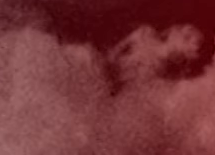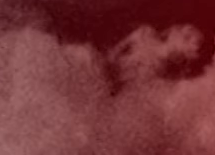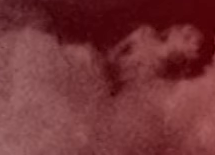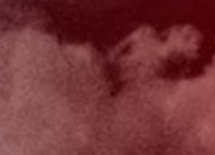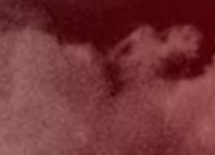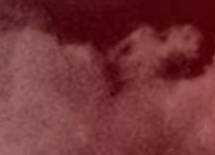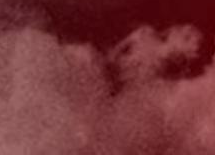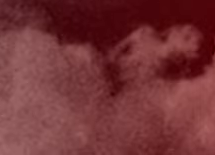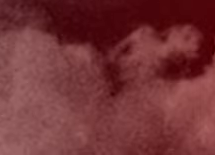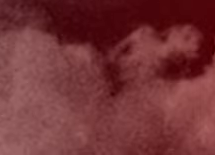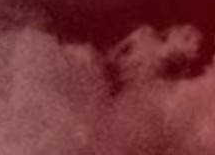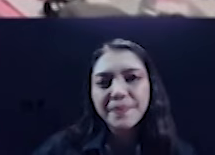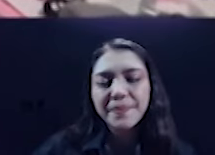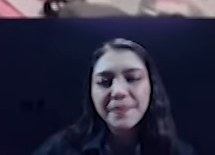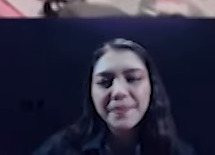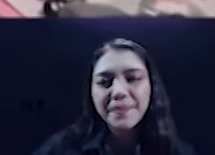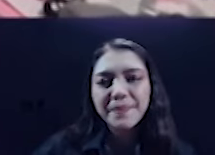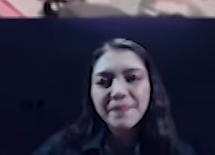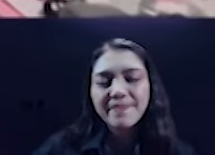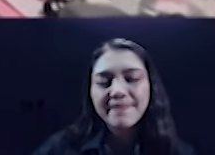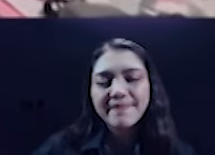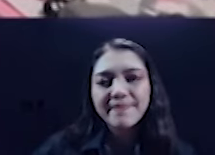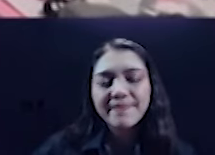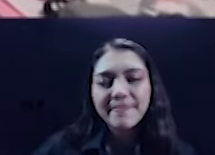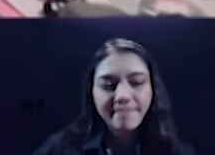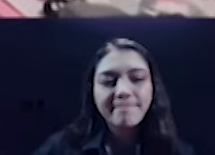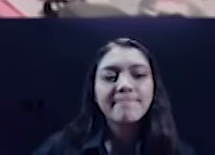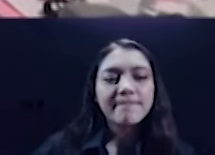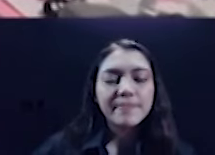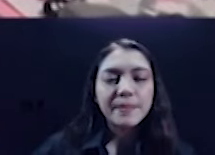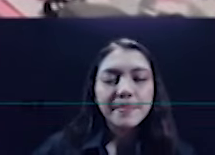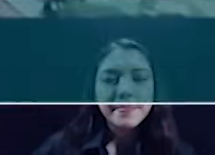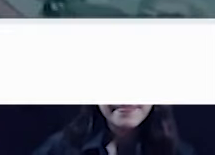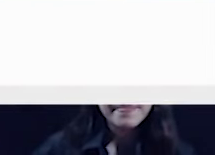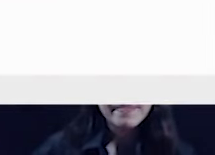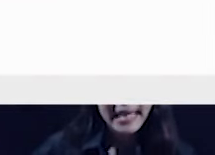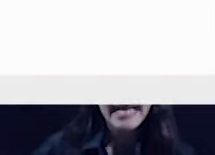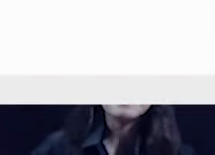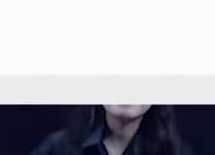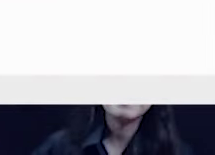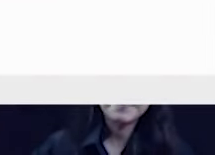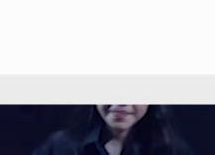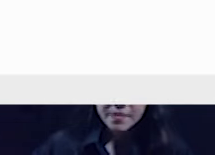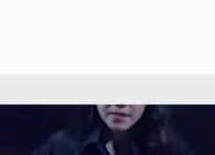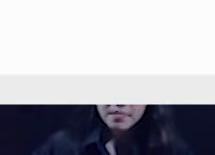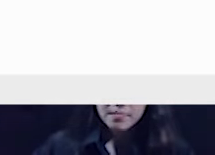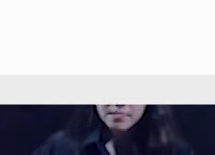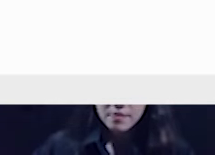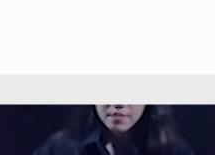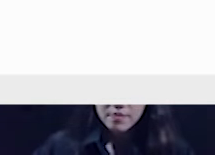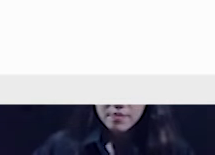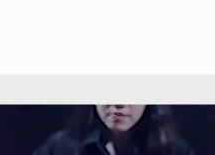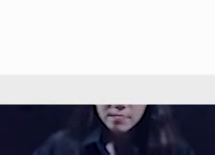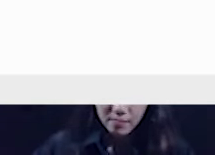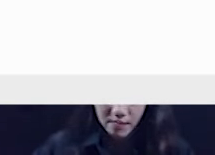ครับ ผมคิดว่าพูดถึงเนื้อหาสาระหลักของรายงานน้อยมากนะครับส่วนใหญ่ก็เป็นเรื่องของการอภิปรายในจุด